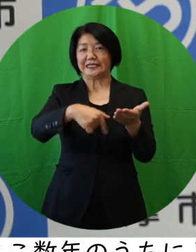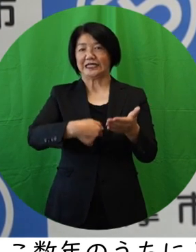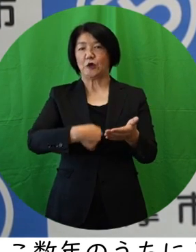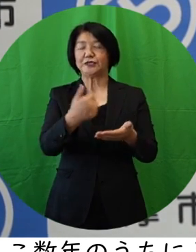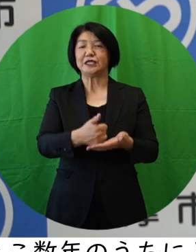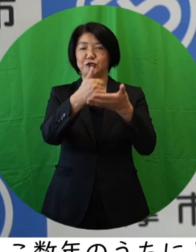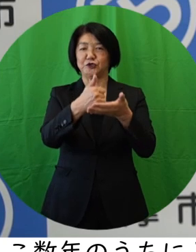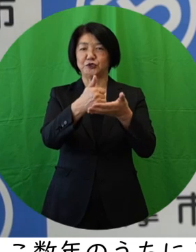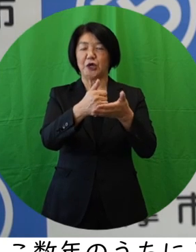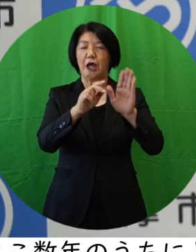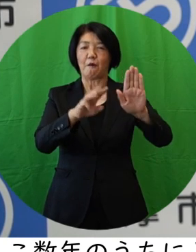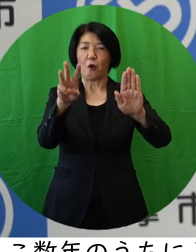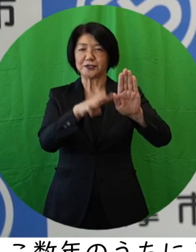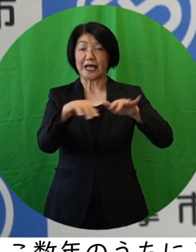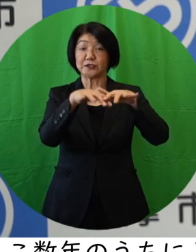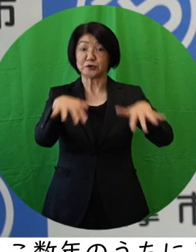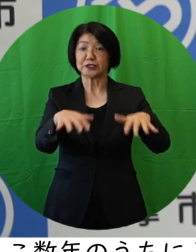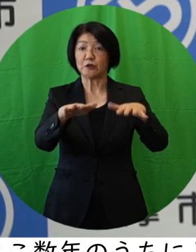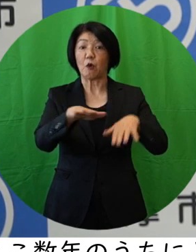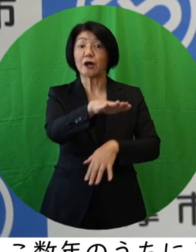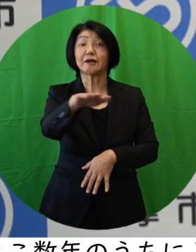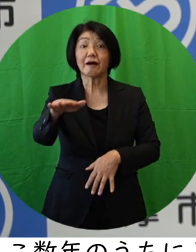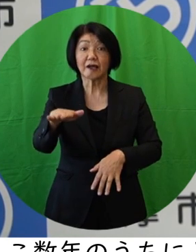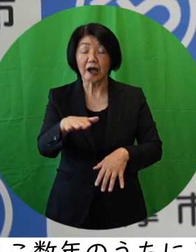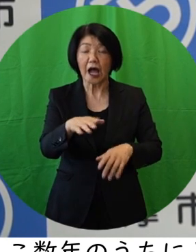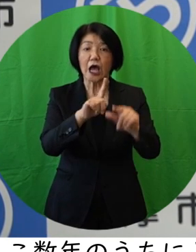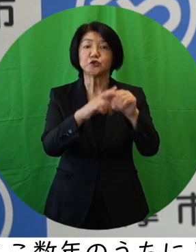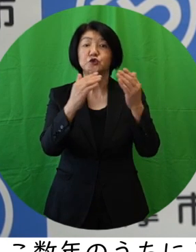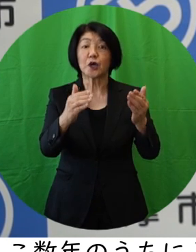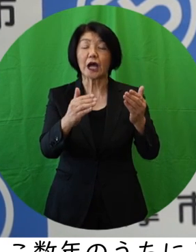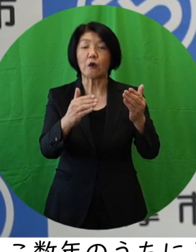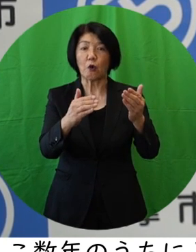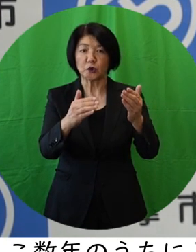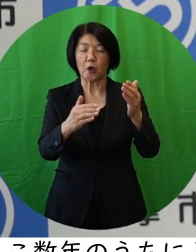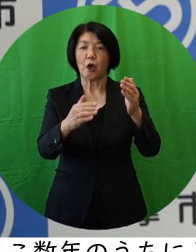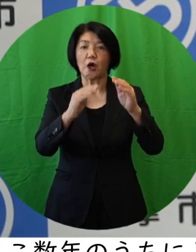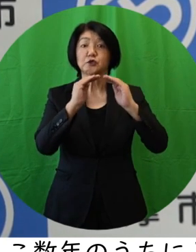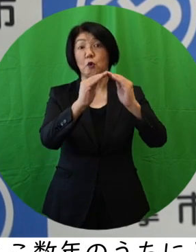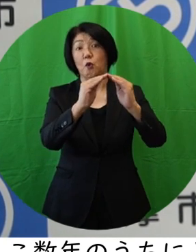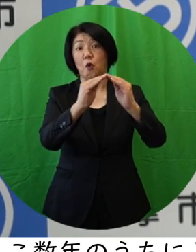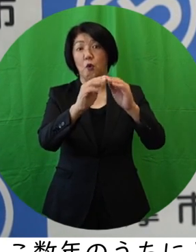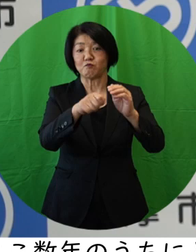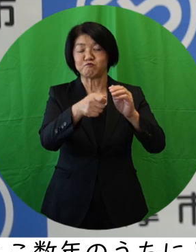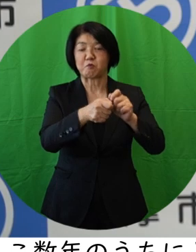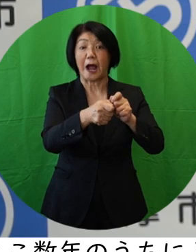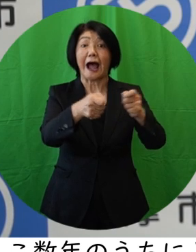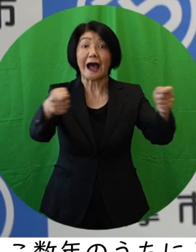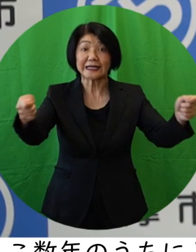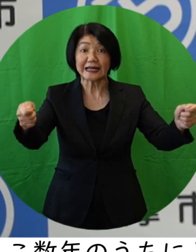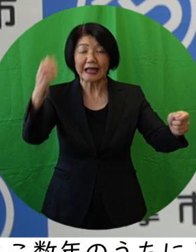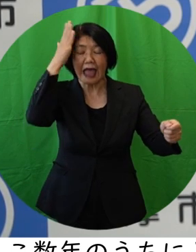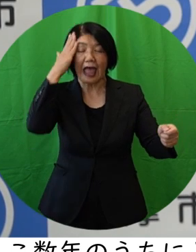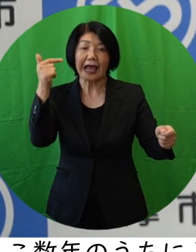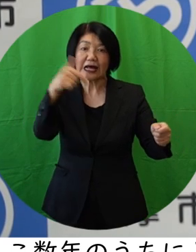防災組織の方々が中学校の防災走行を明けガソリンによる発電機